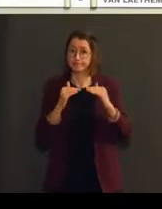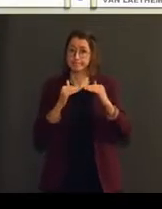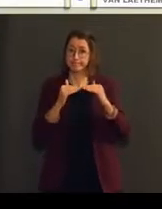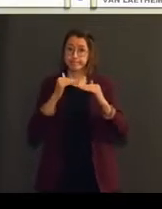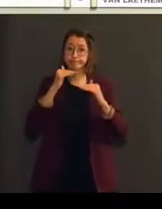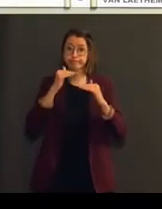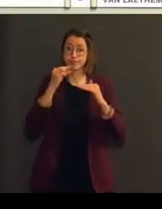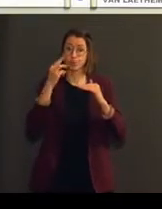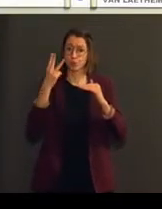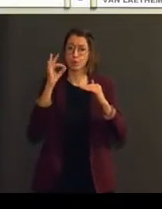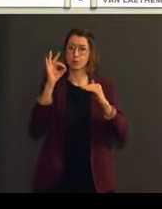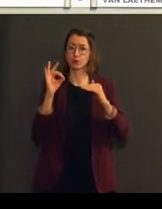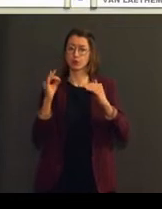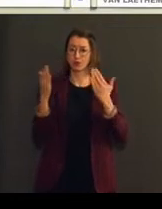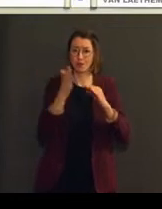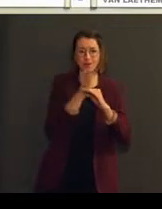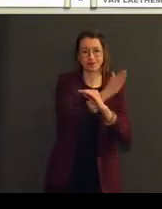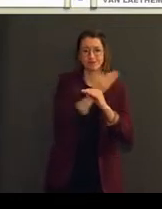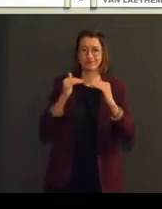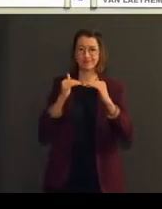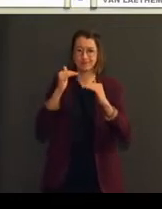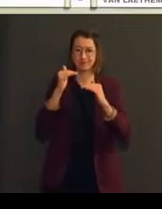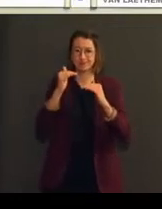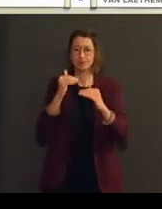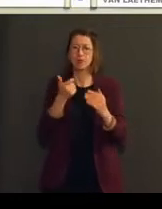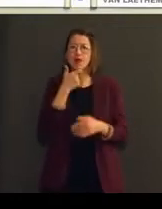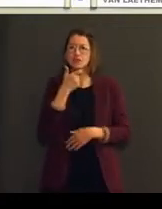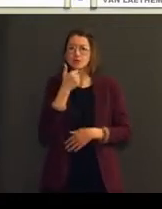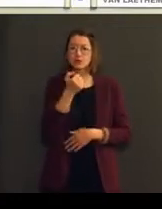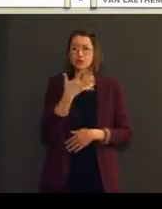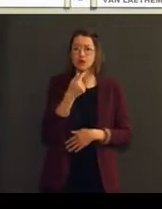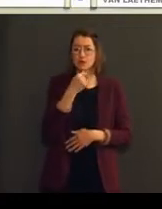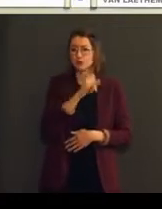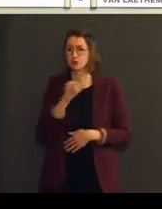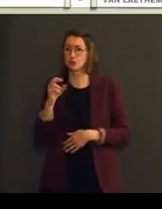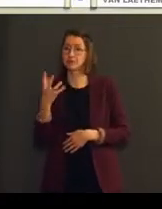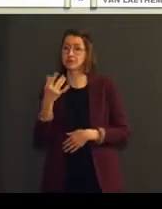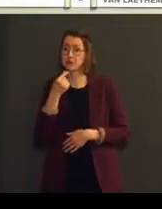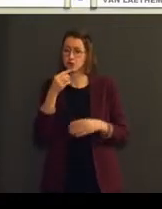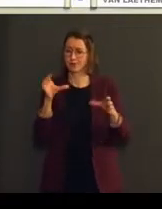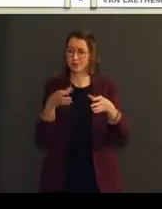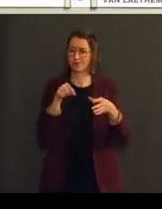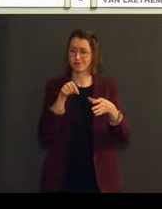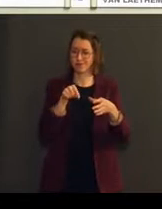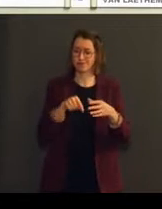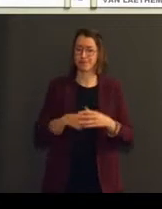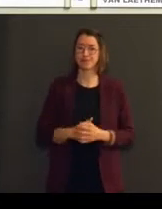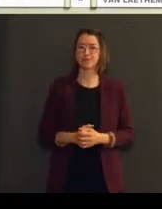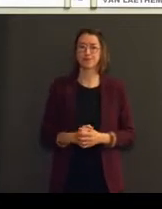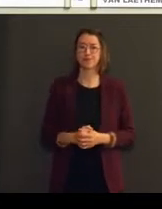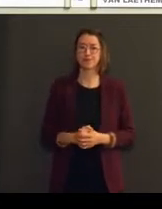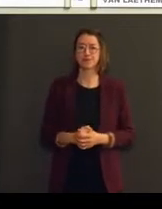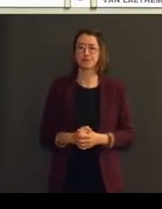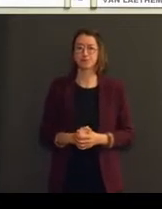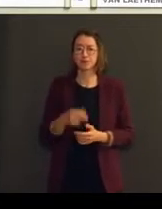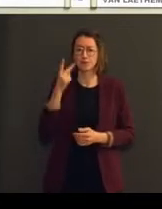toujours chez les personnes entre 65 et 85 ans, et on le verra par la suite, essentiellement, pour ne pas dire quasi exclusivement,